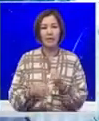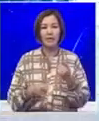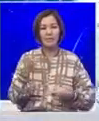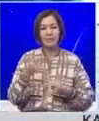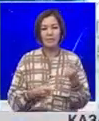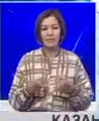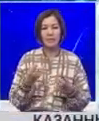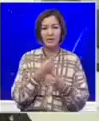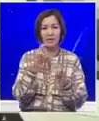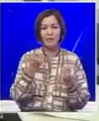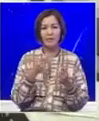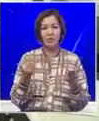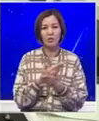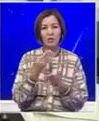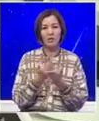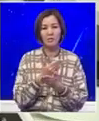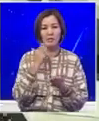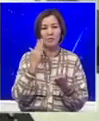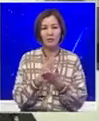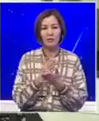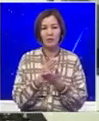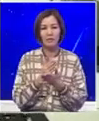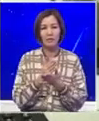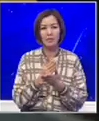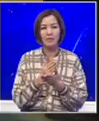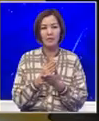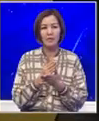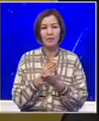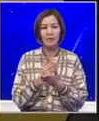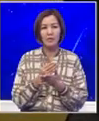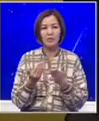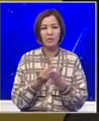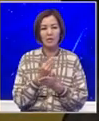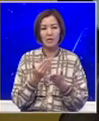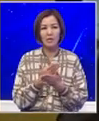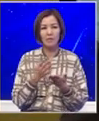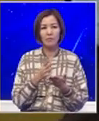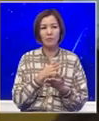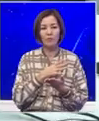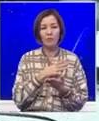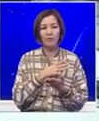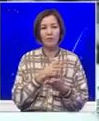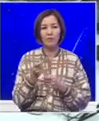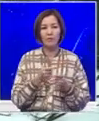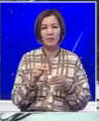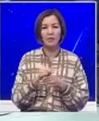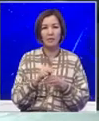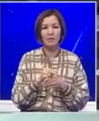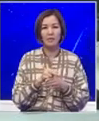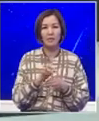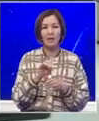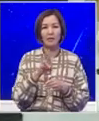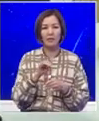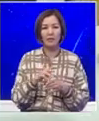ақпарат майданында жаңалықтар бөлімінің алатын орны ерекше. Түркістан телеарнасында жаңалық жаршысы болып жүрген 10 редактор бар. Анкара, Астана